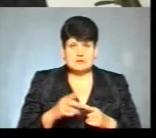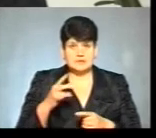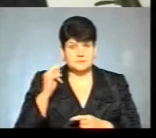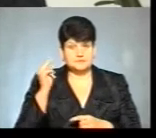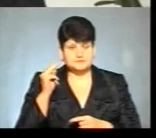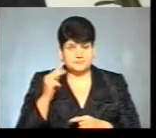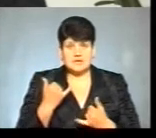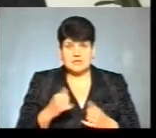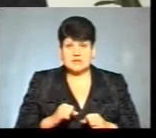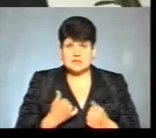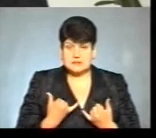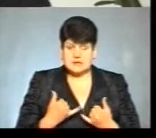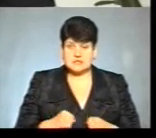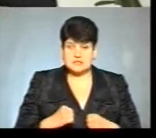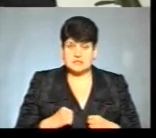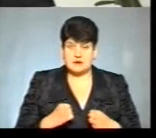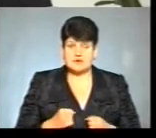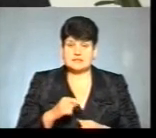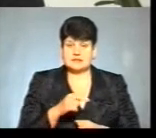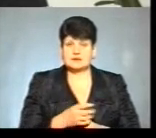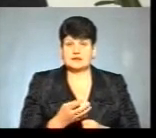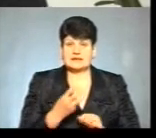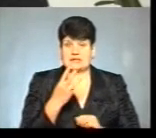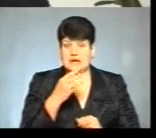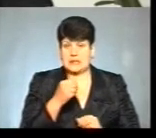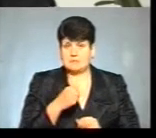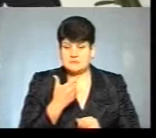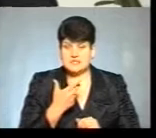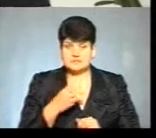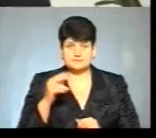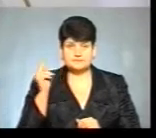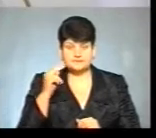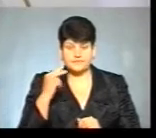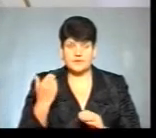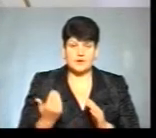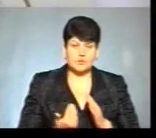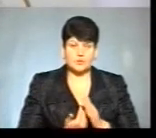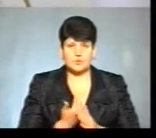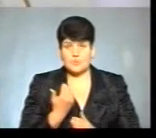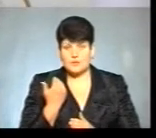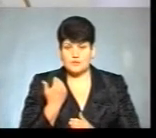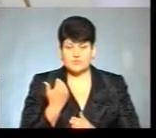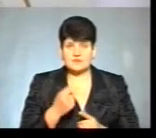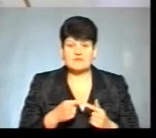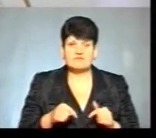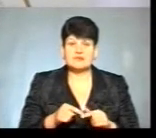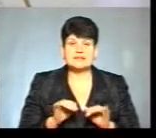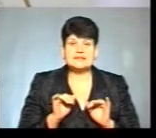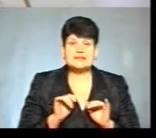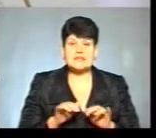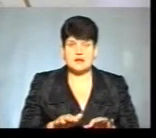я зараз стараюся за тих 3 місяці десь опанувати ту нову, той новий вид діяльності,